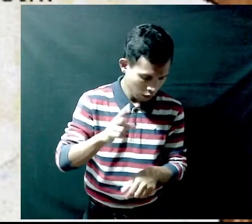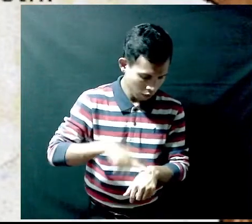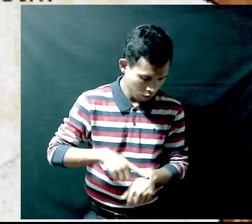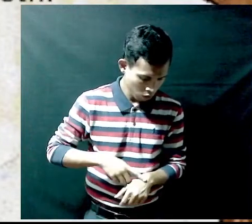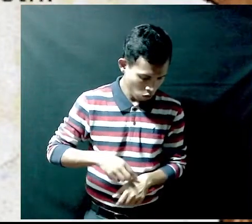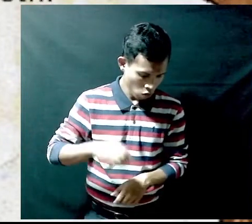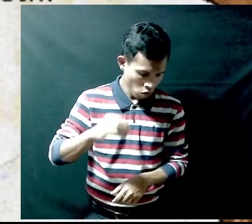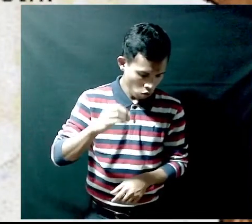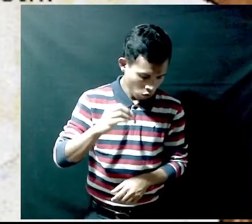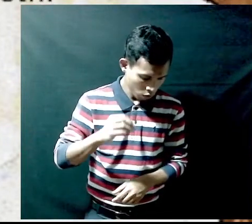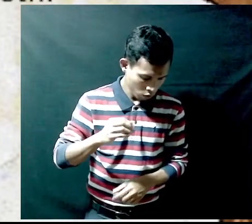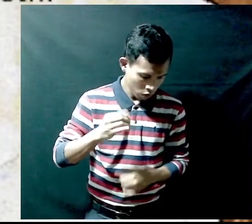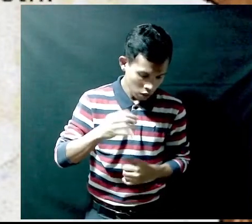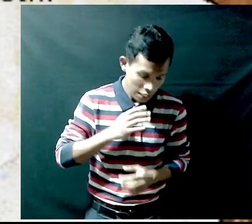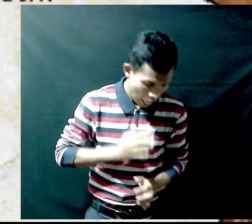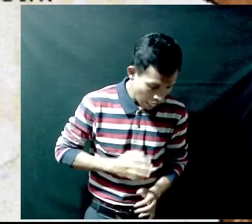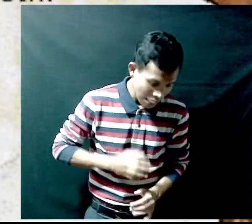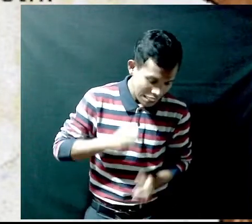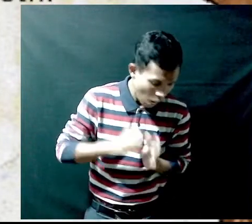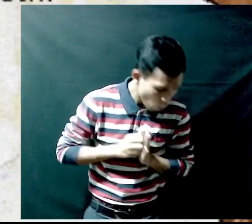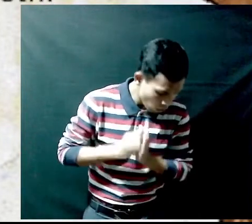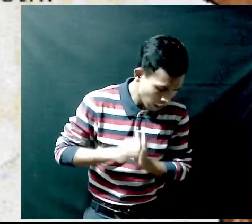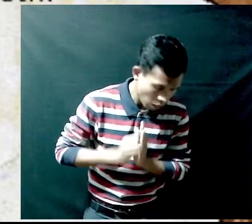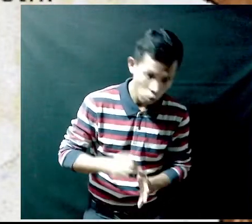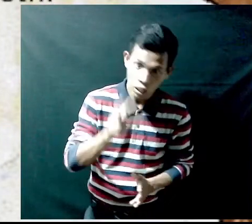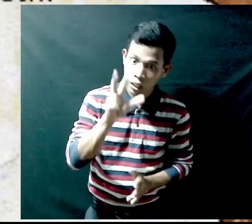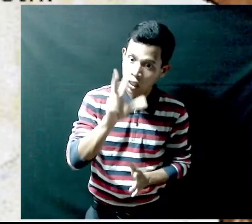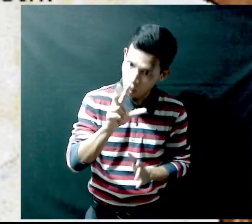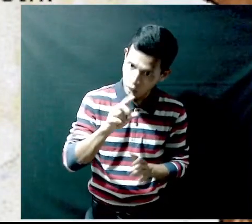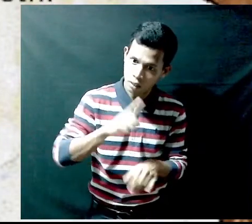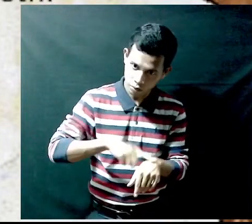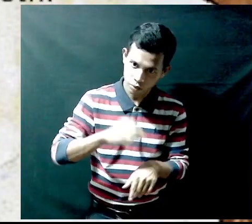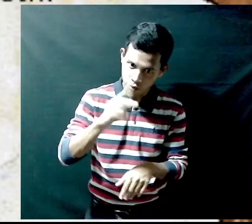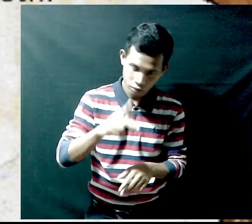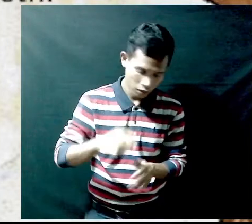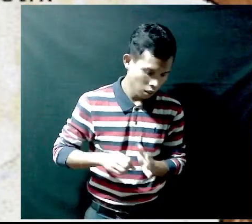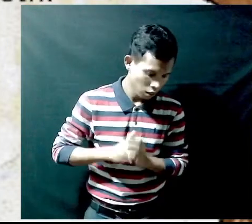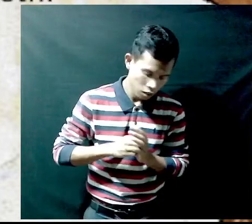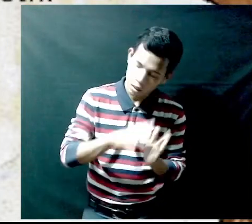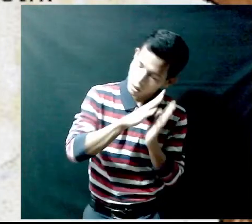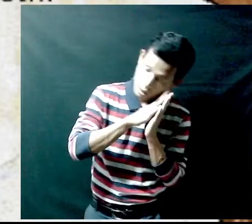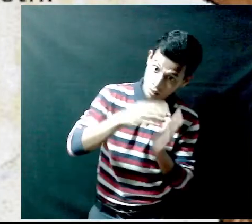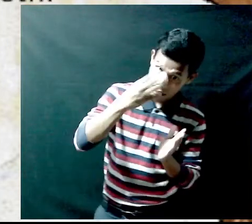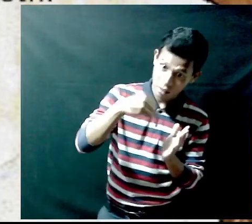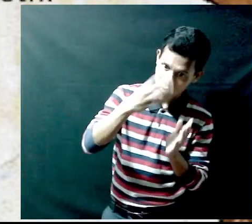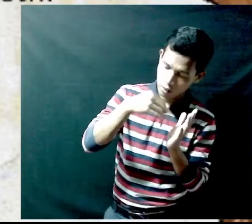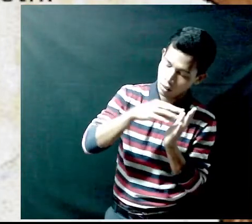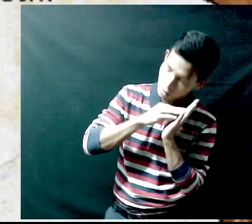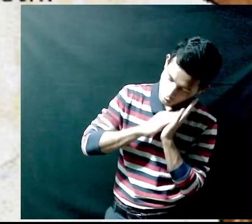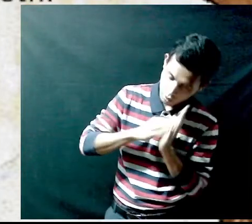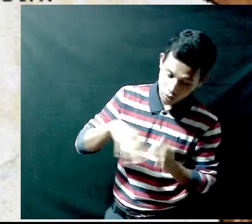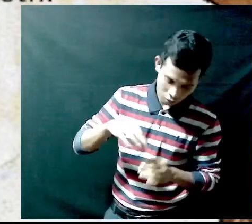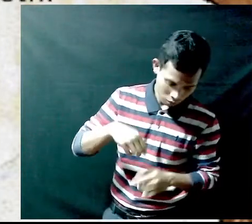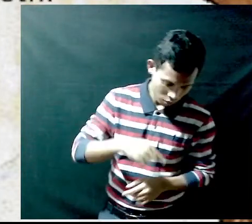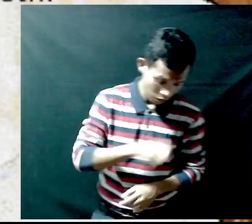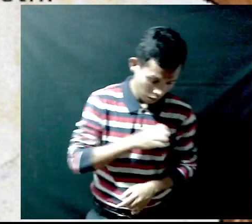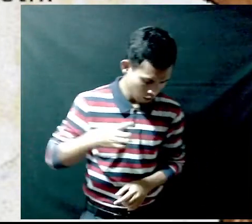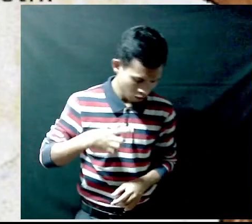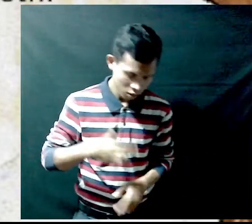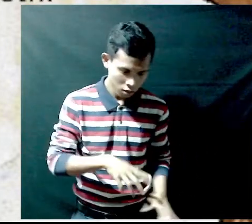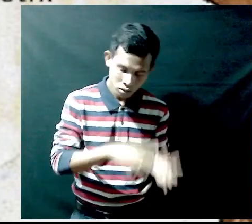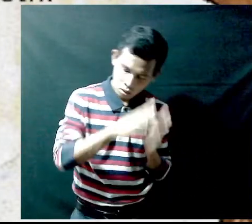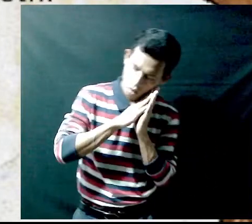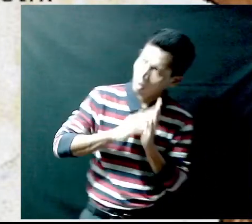for thy servant heareth. 3 times siya narinig eh. Natutulog siya pagkakasama niya na si Eli eh. Tapos may